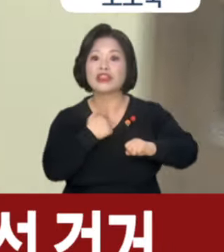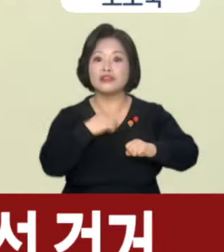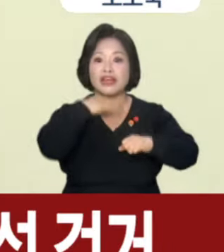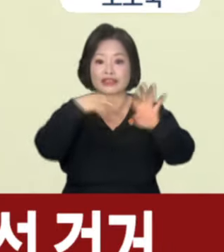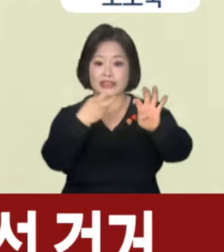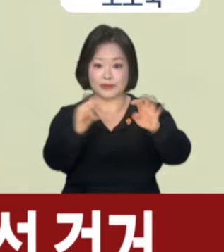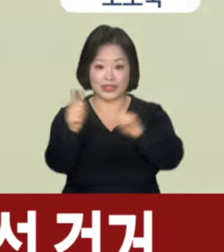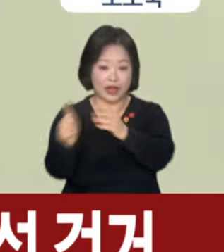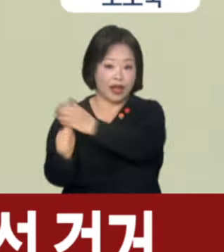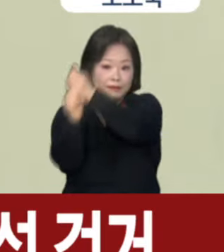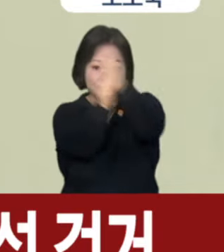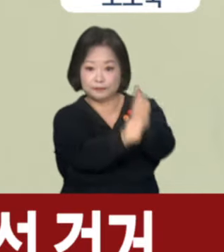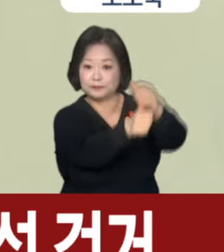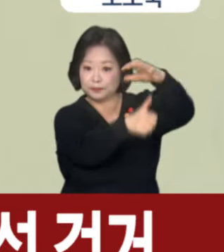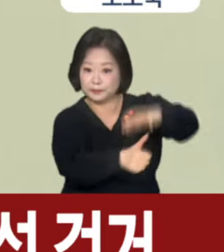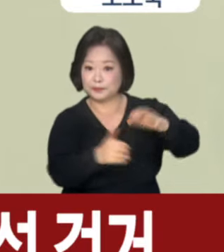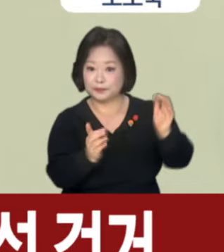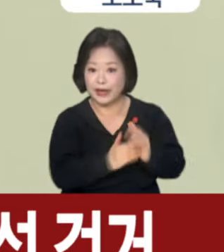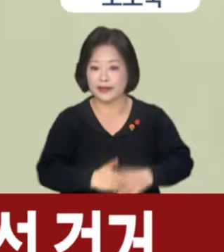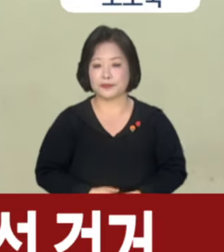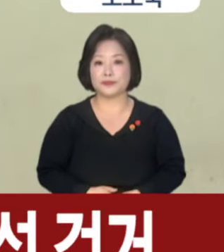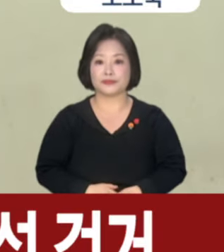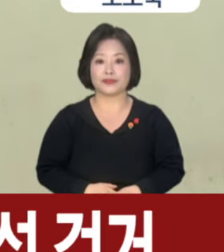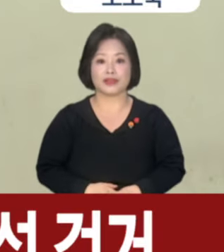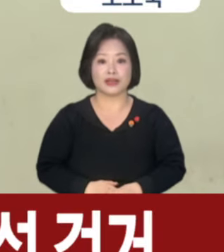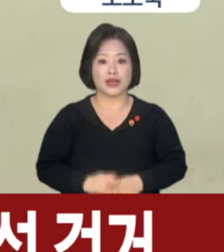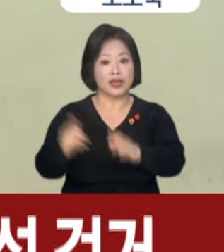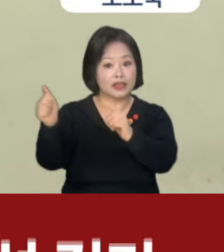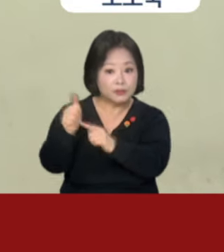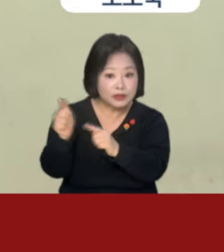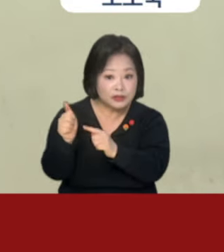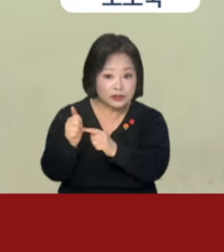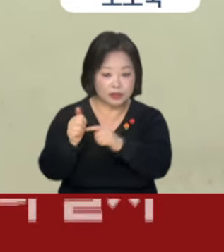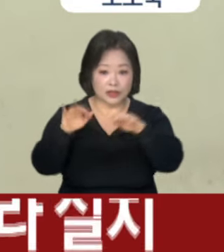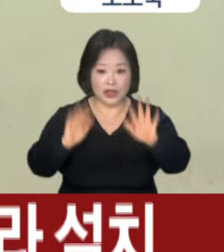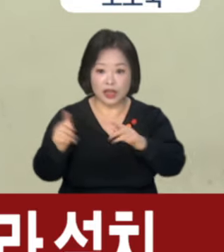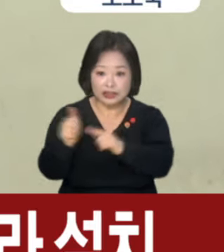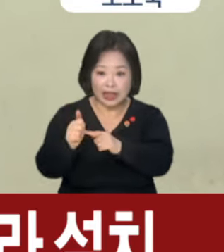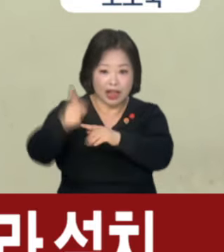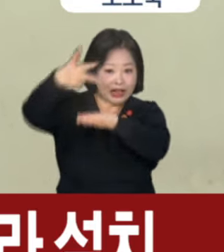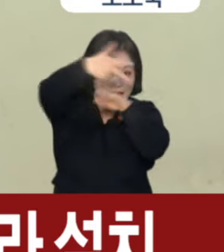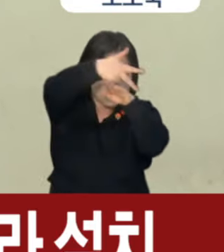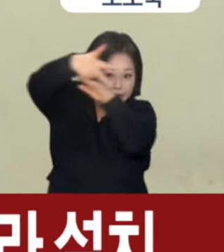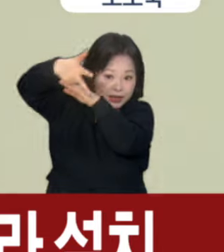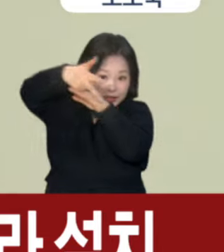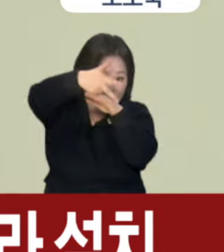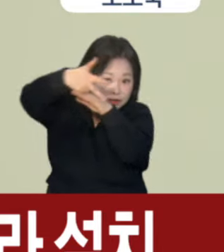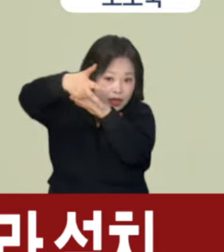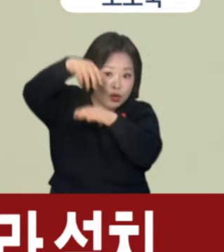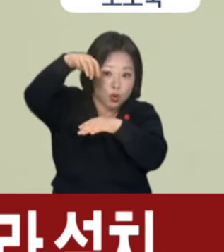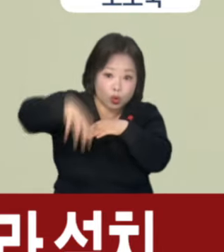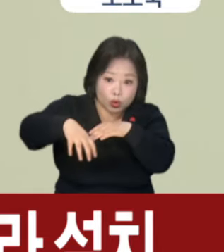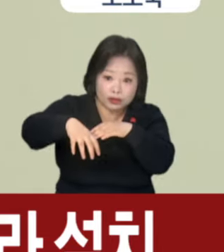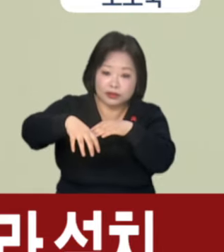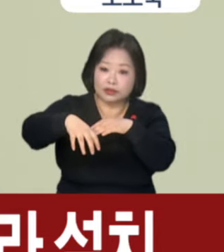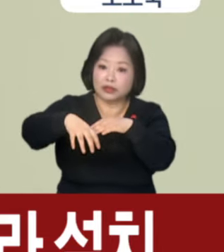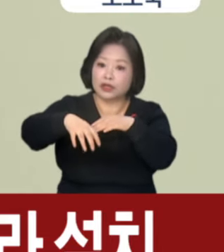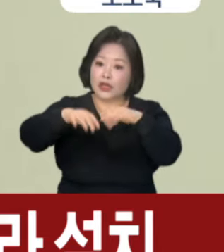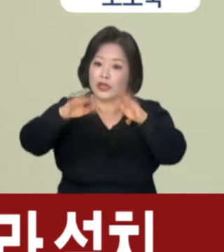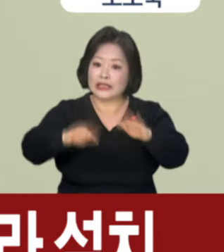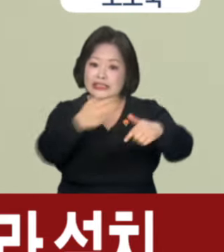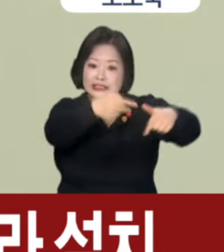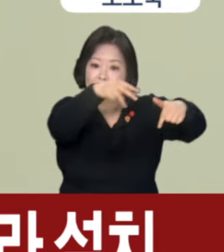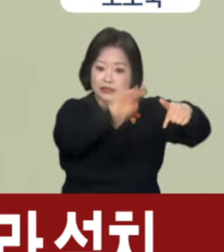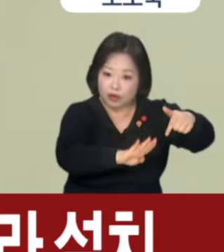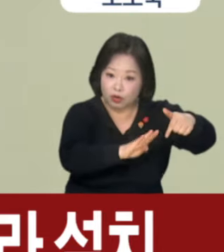A씨를 경기도 고양시의 자택에서 긴급 체포했습니다. 현재까지 A씨가 카메라를 설치한 곳으로 확인되는 사전투표소는